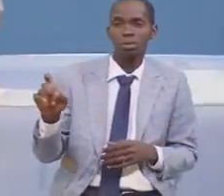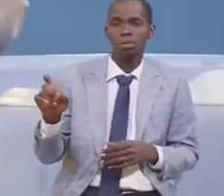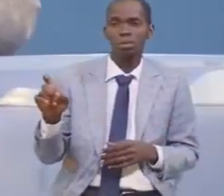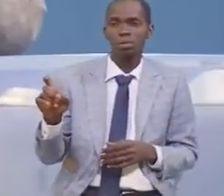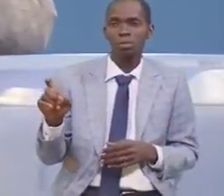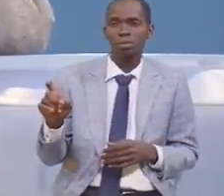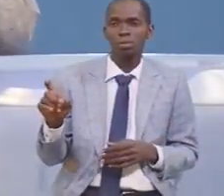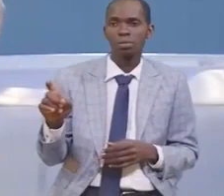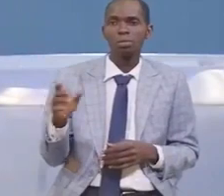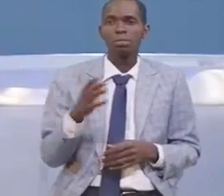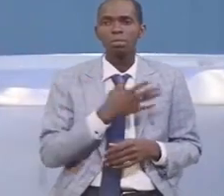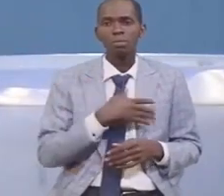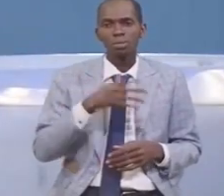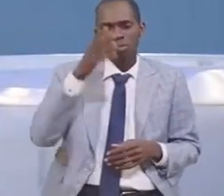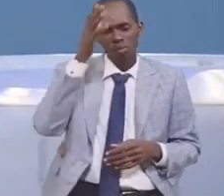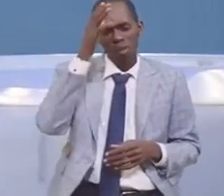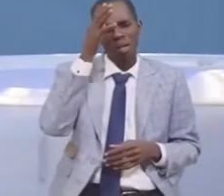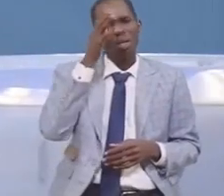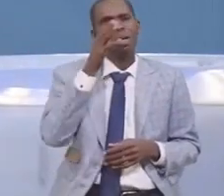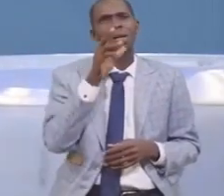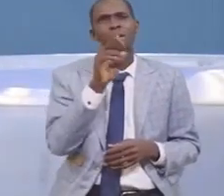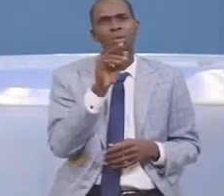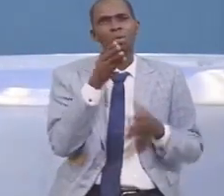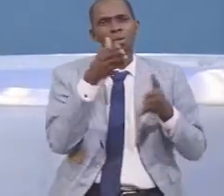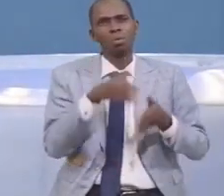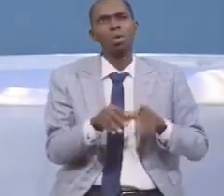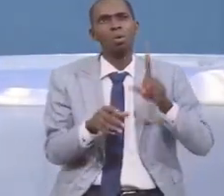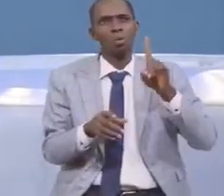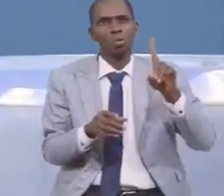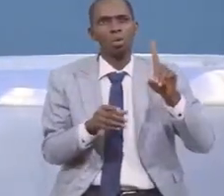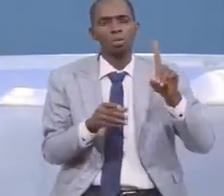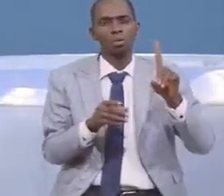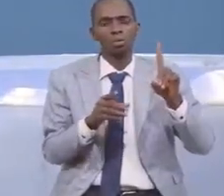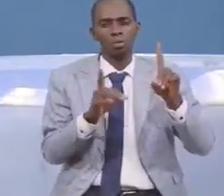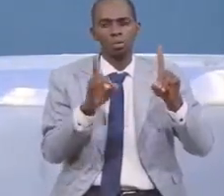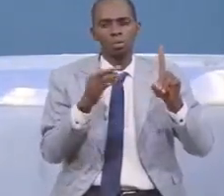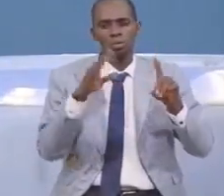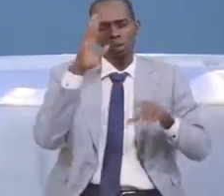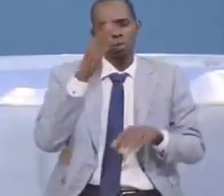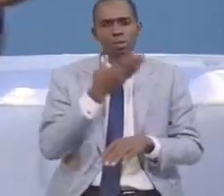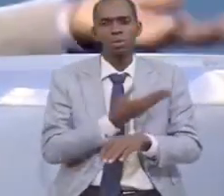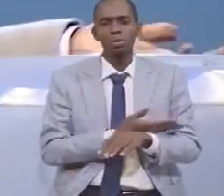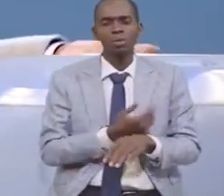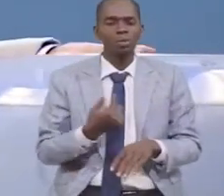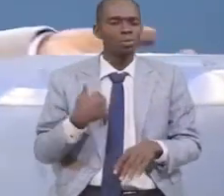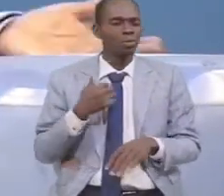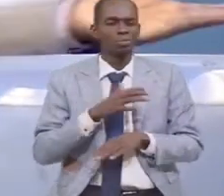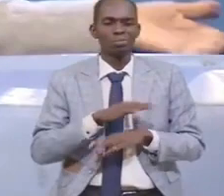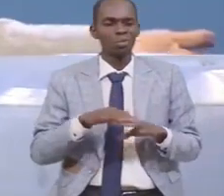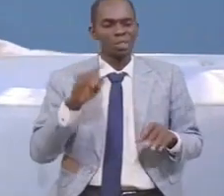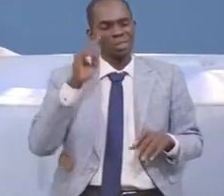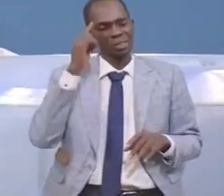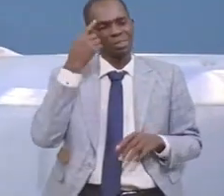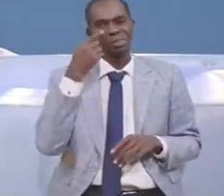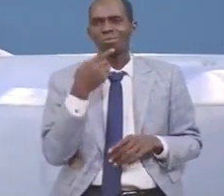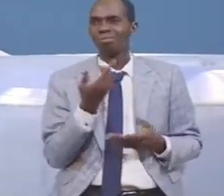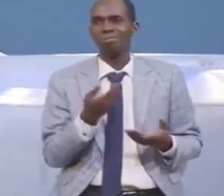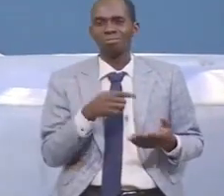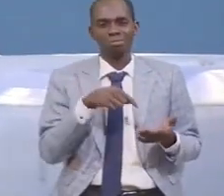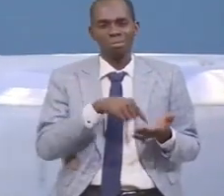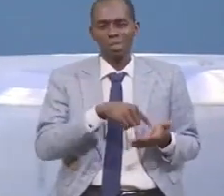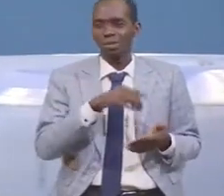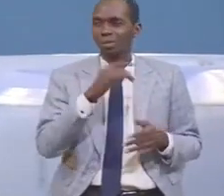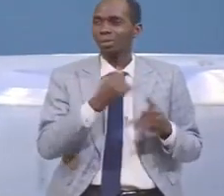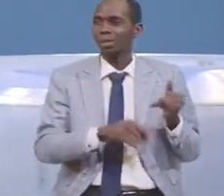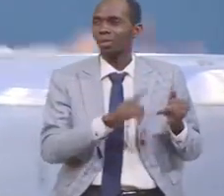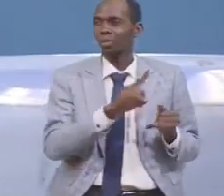ఉన్నారా? The father said, yes, there's still one. తండ్రి అన్నాడు, ఇంకా ఇంకొకడు ఉన్నాడు. Would he think that he will be needed here?